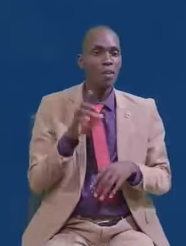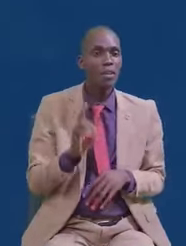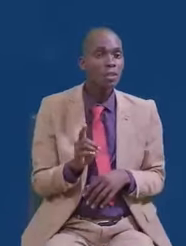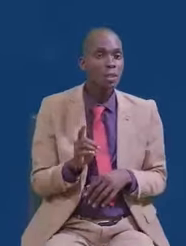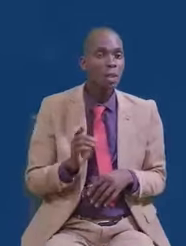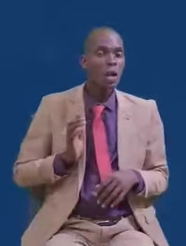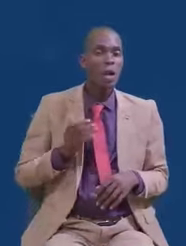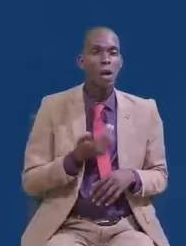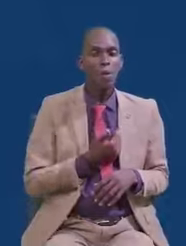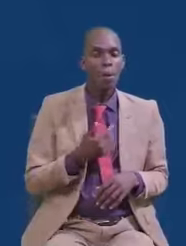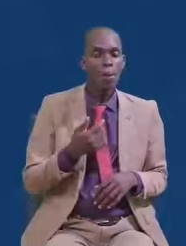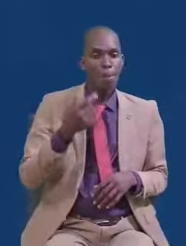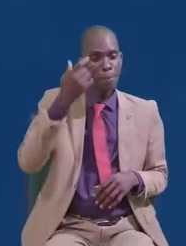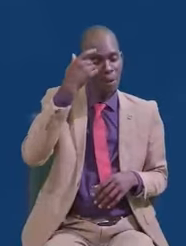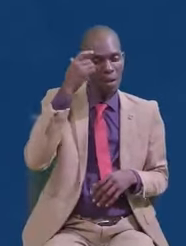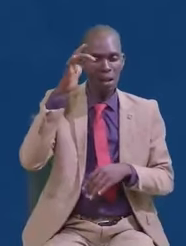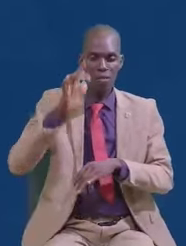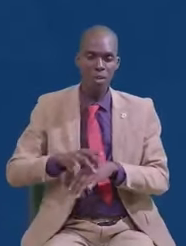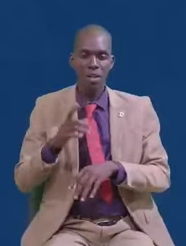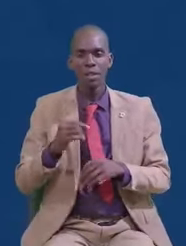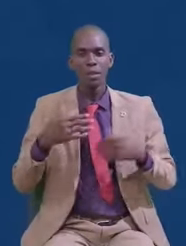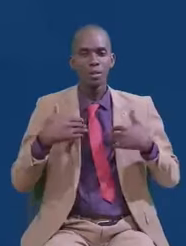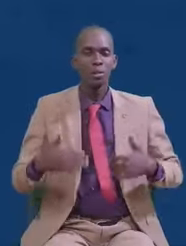Oui, l'esprit aussi a affecté le corps.